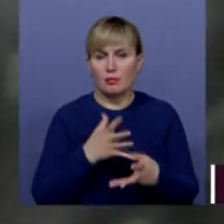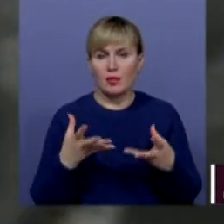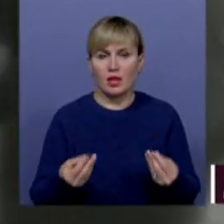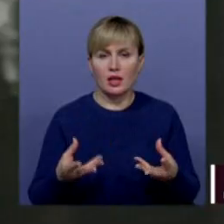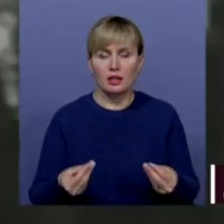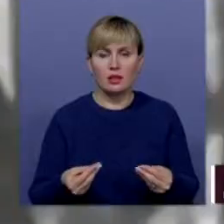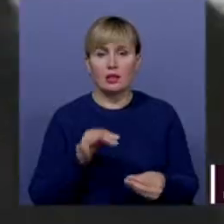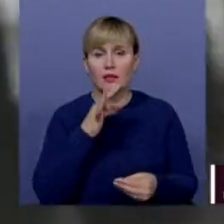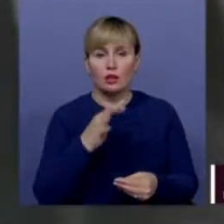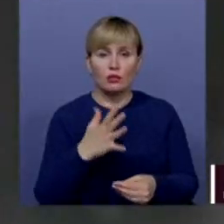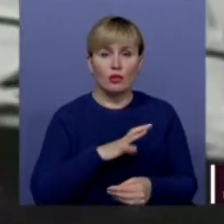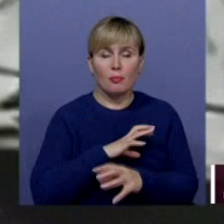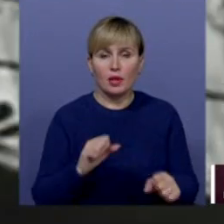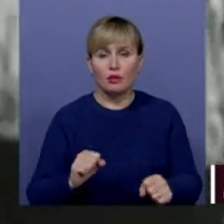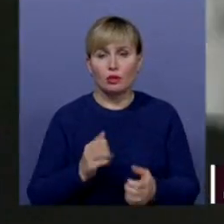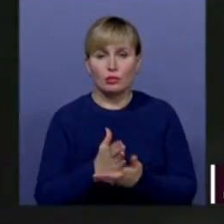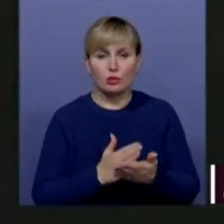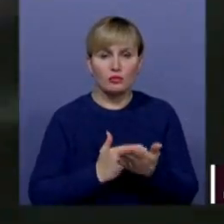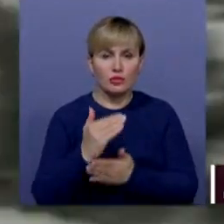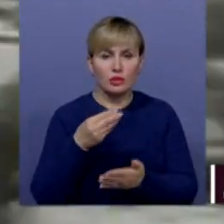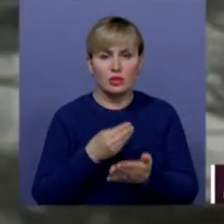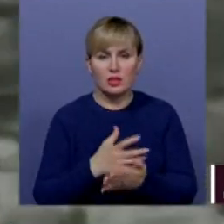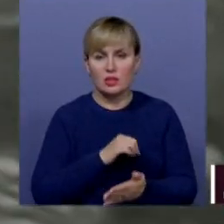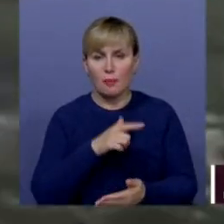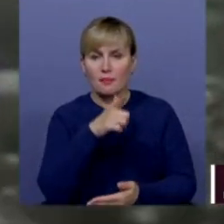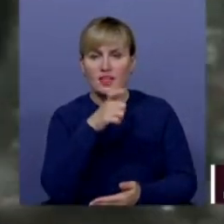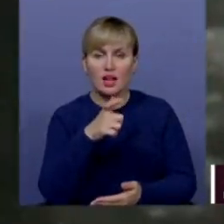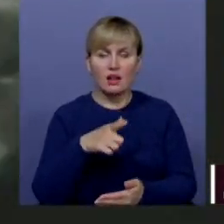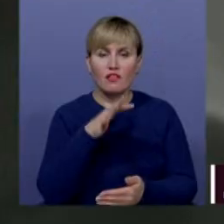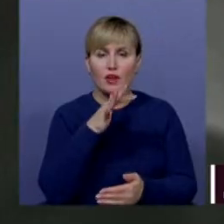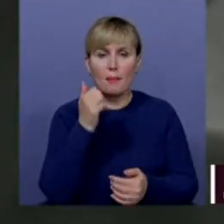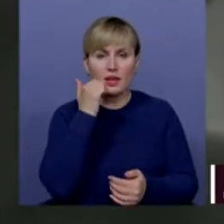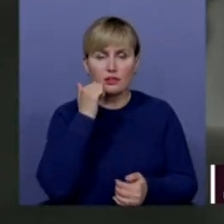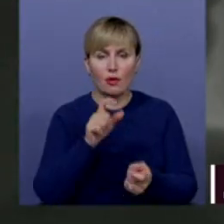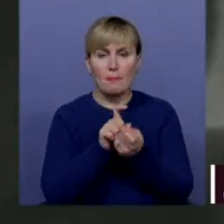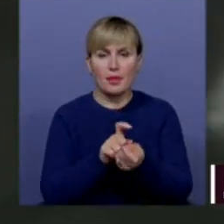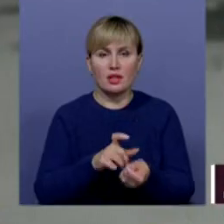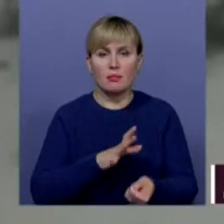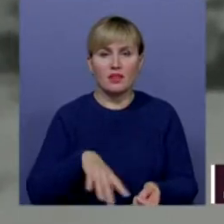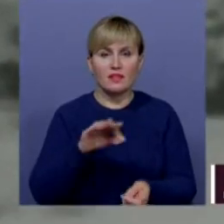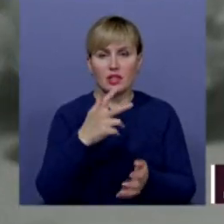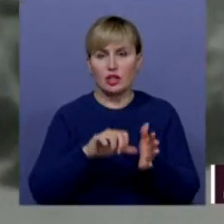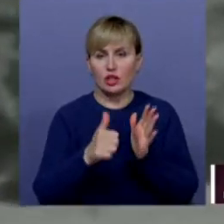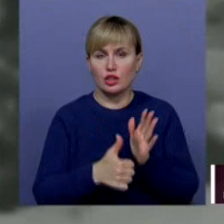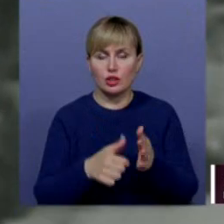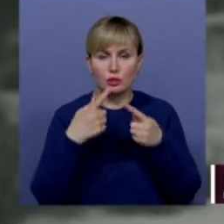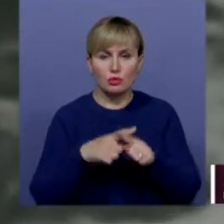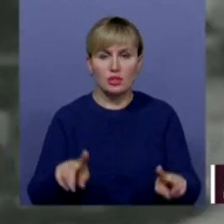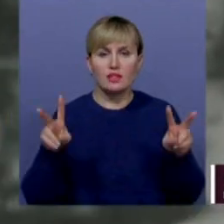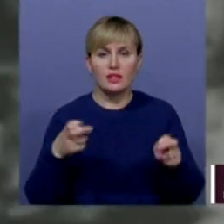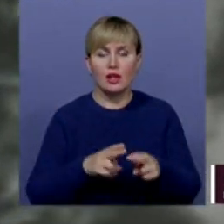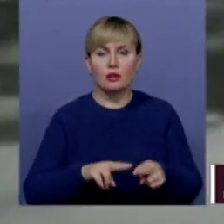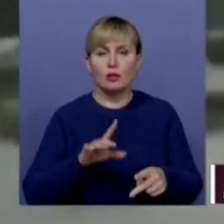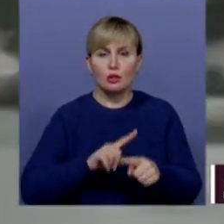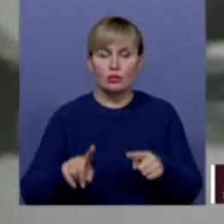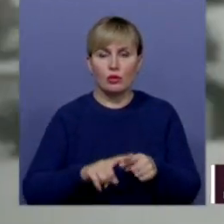Алоа отмечает, что его подвиги и службу высоко ценил сам Сталин. Во время Московской битвы пала вся 316-я стрелковая дивизия, которая